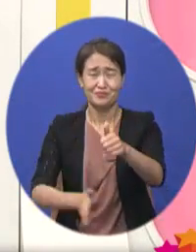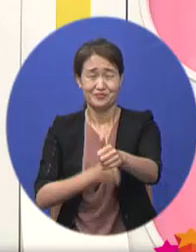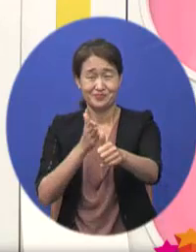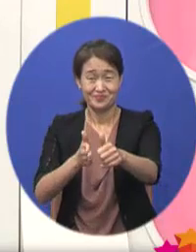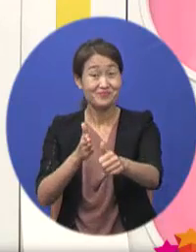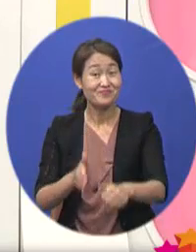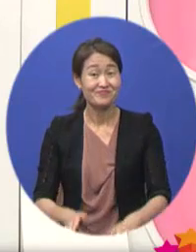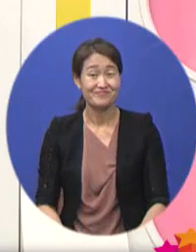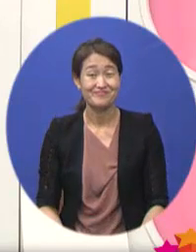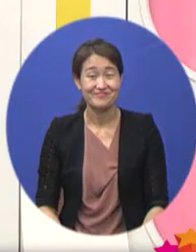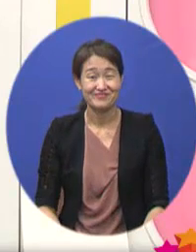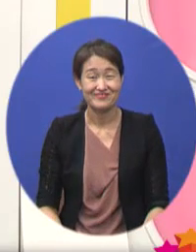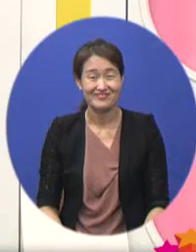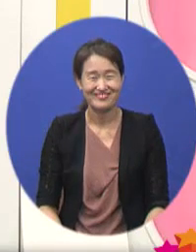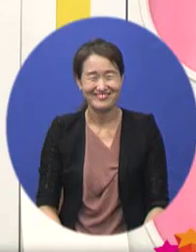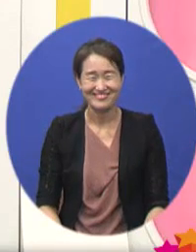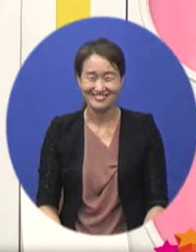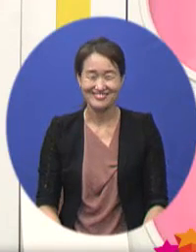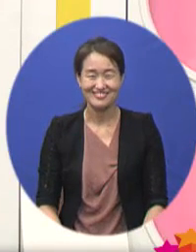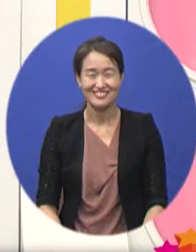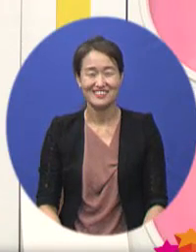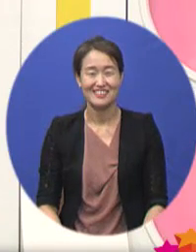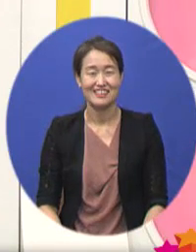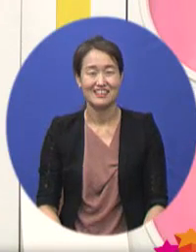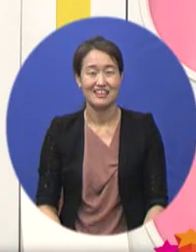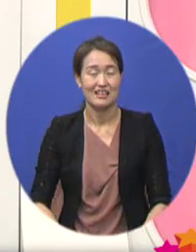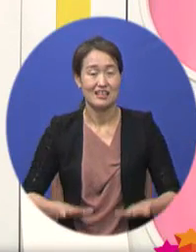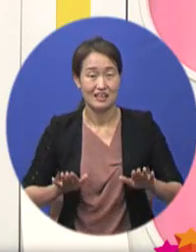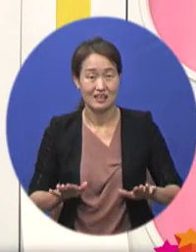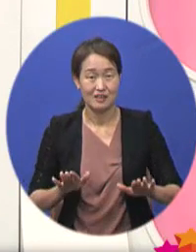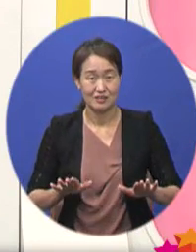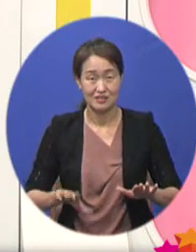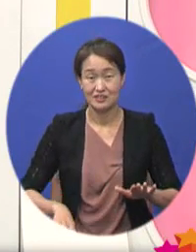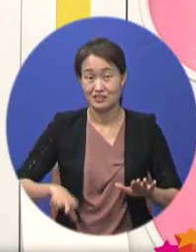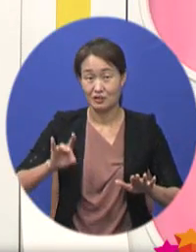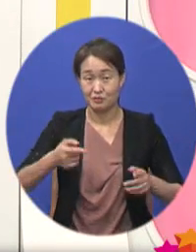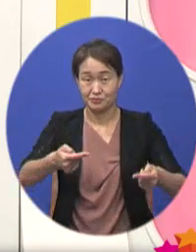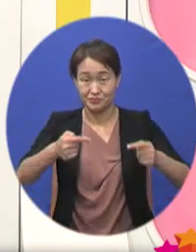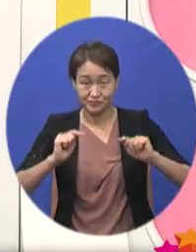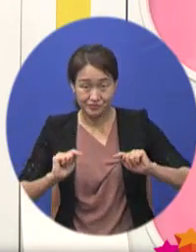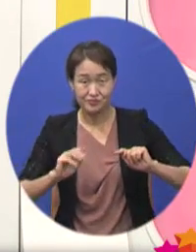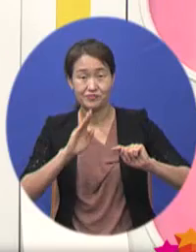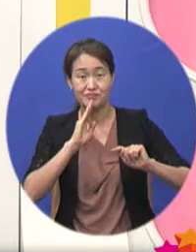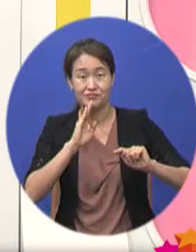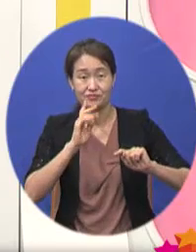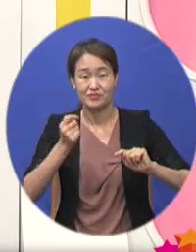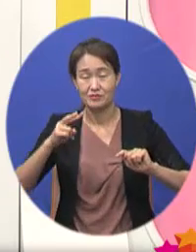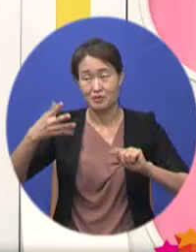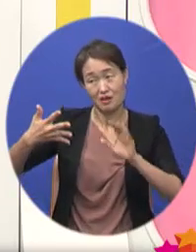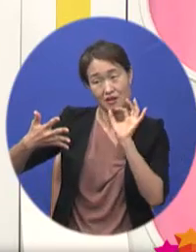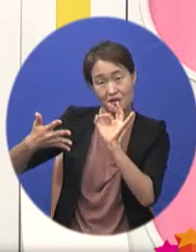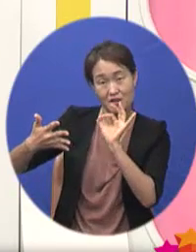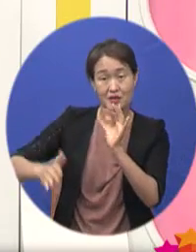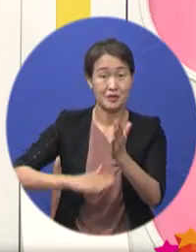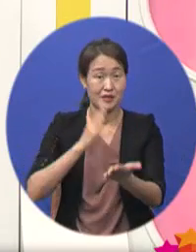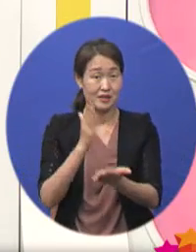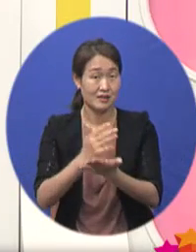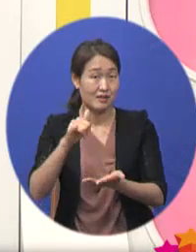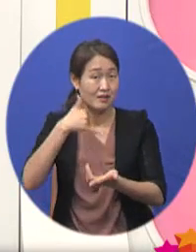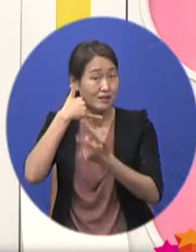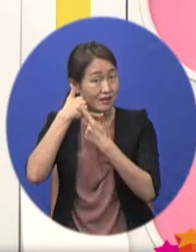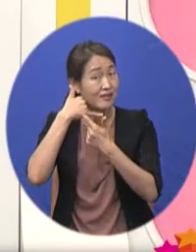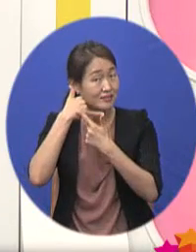주세요. 네. 네. 자, 오늘 이제 처음 참여하셨으니까 이제 네. 텔레비전 네. 보지 마시고